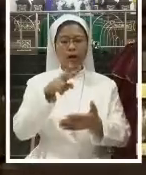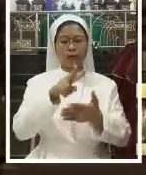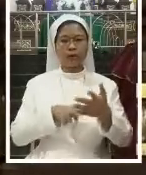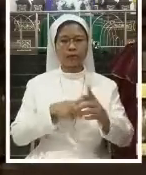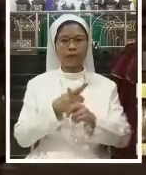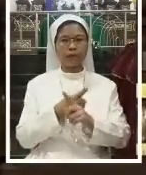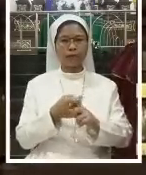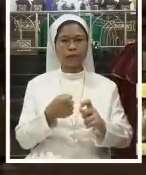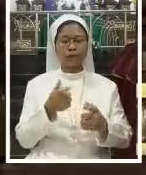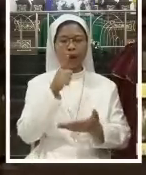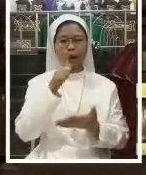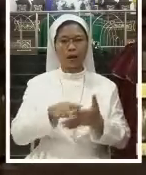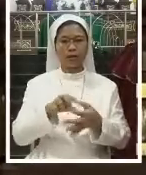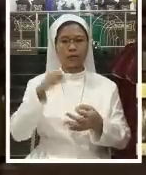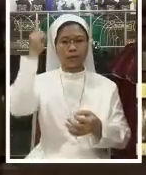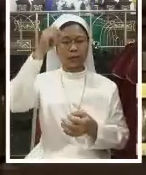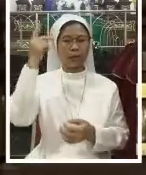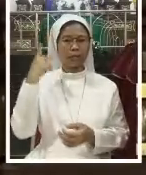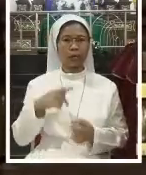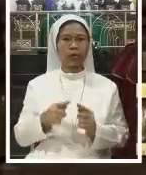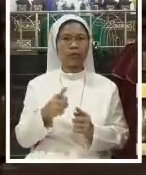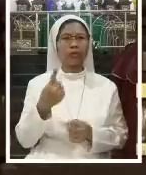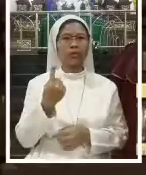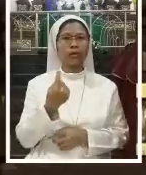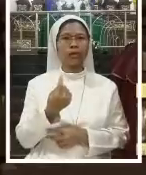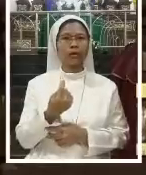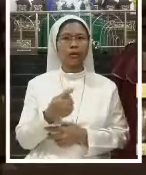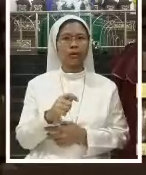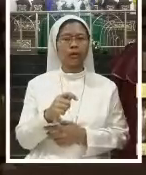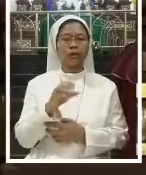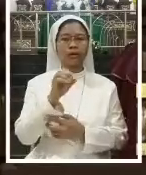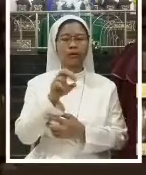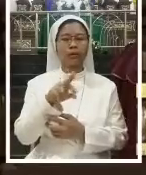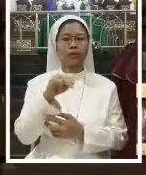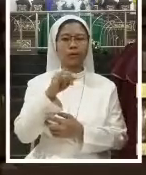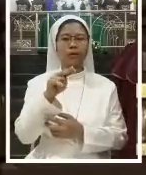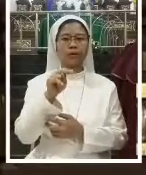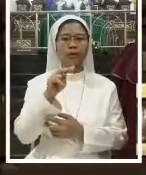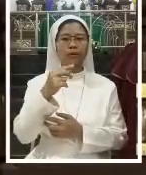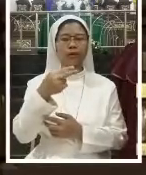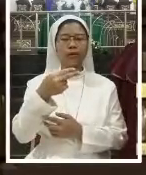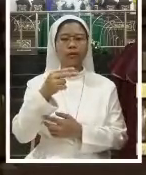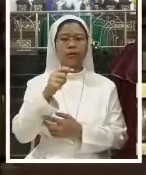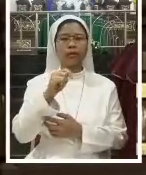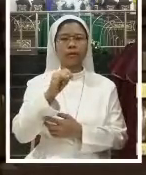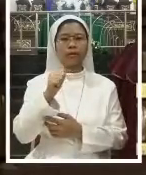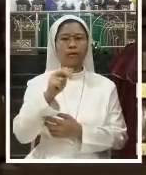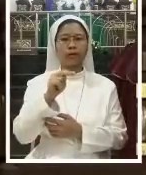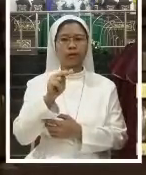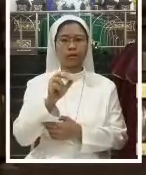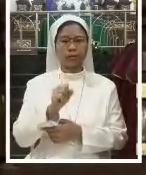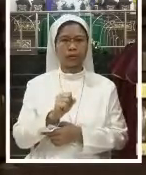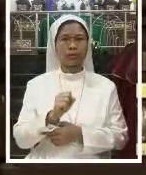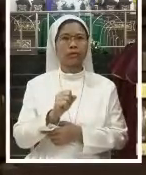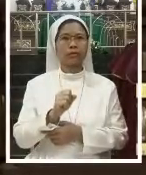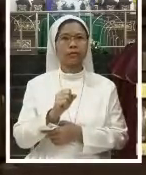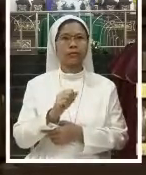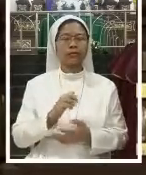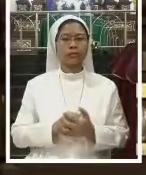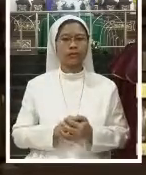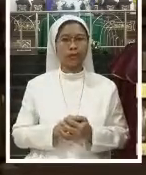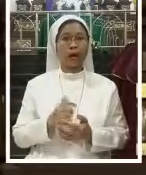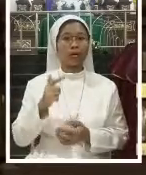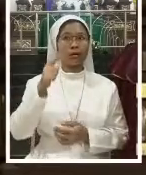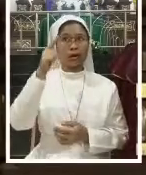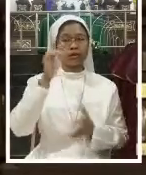Pagbasa sa surat ni San Pablo sa mga taga-Filipo. Diyos nan ang